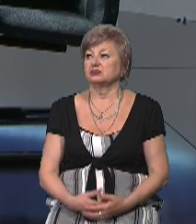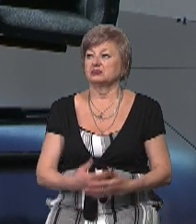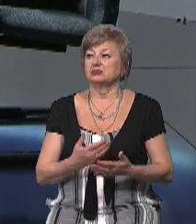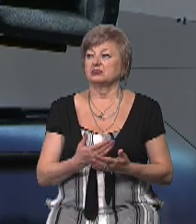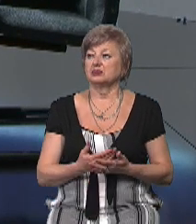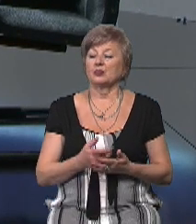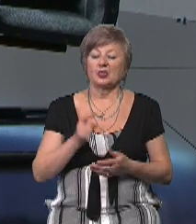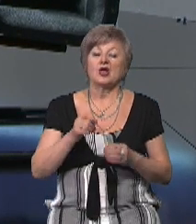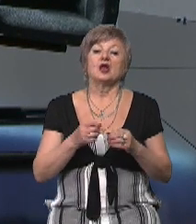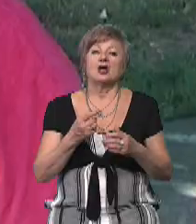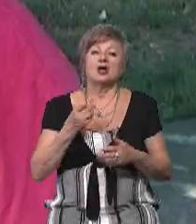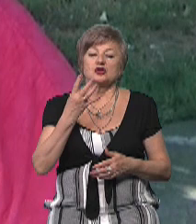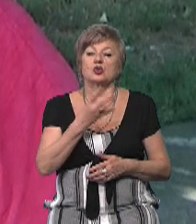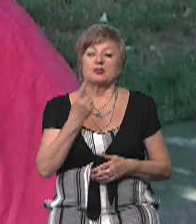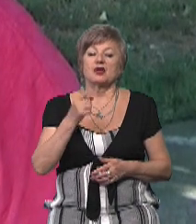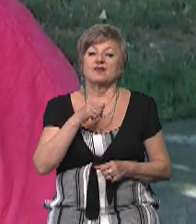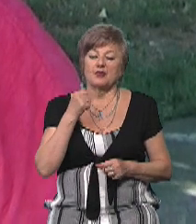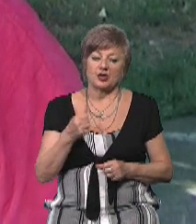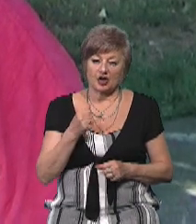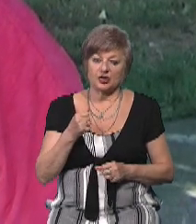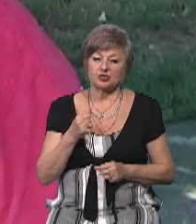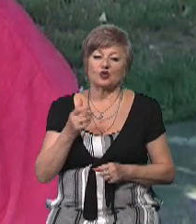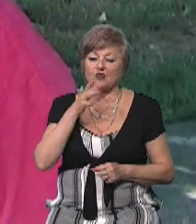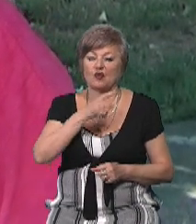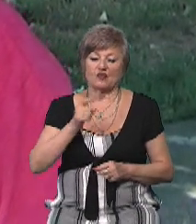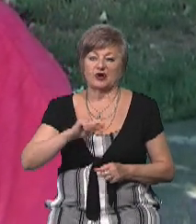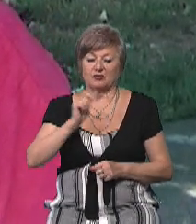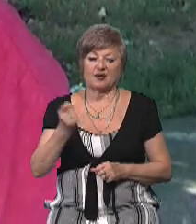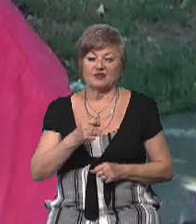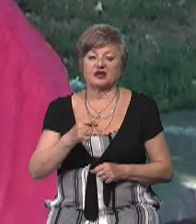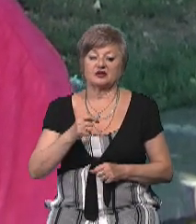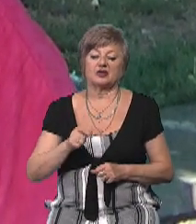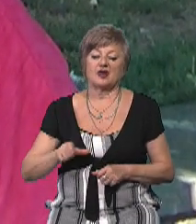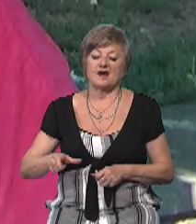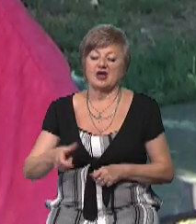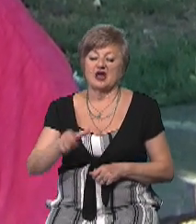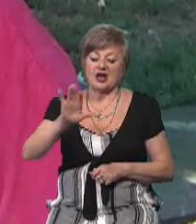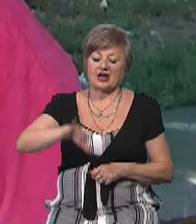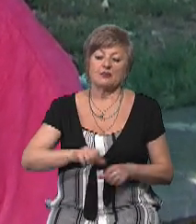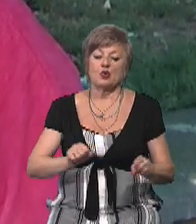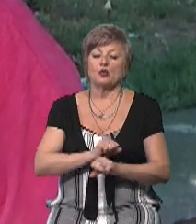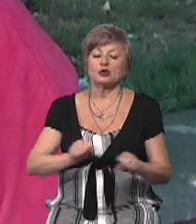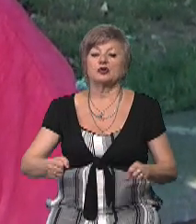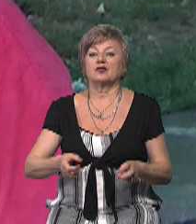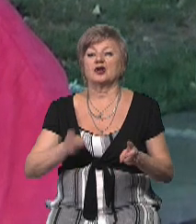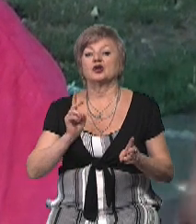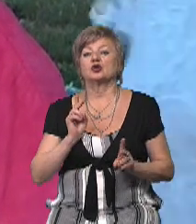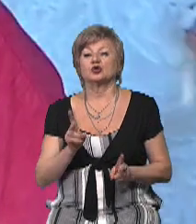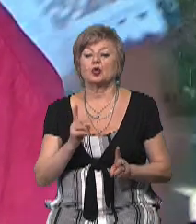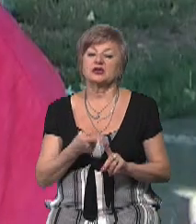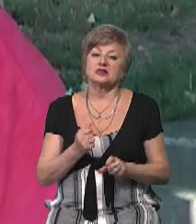18 серпня 1941 року під час Другої світової війни у Запоріжжі підірвали греблю Дніпро-ГЕС. На вашу думку, яка сторона конфлікту це